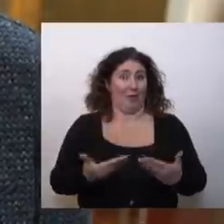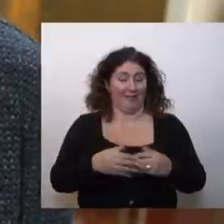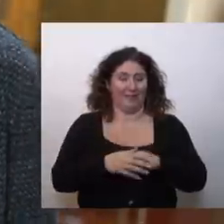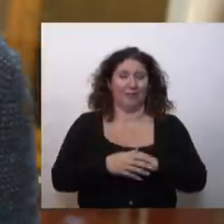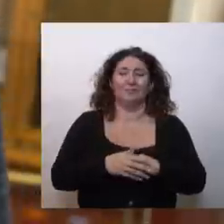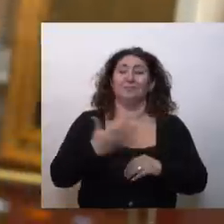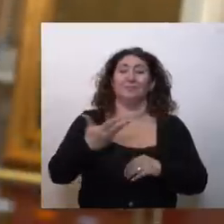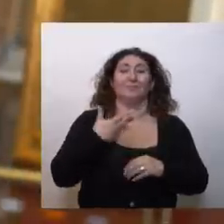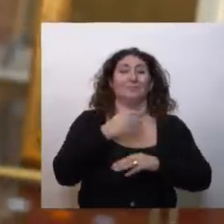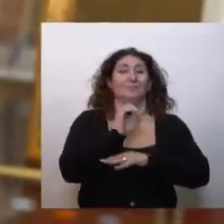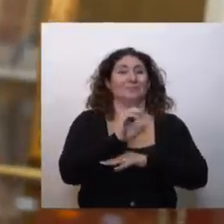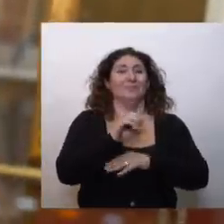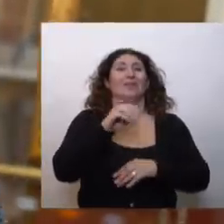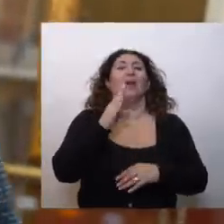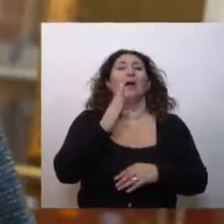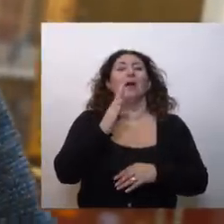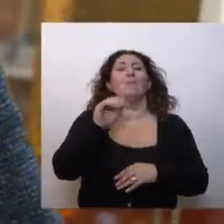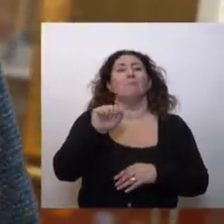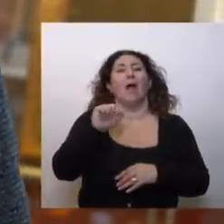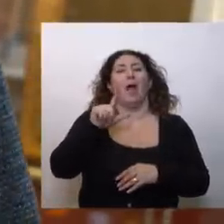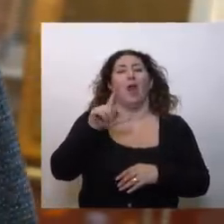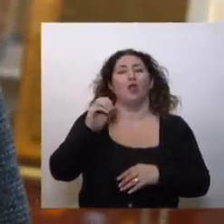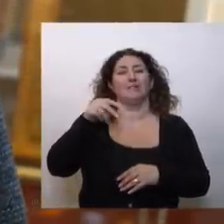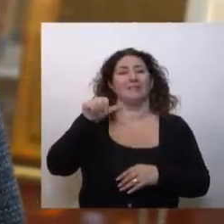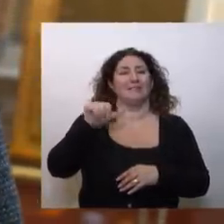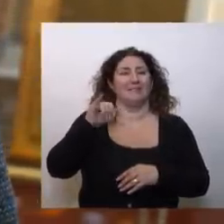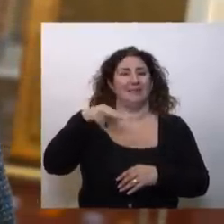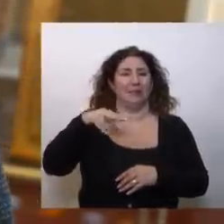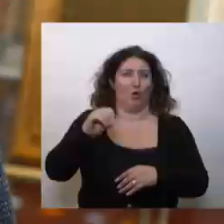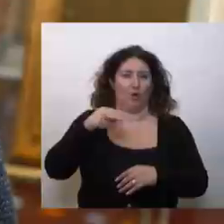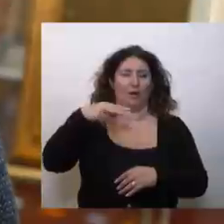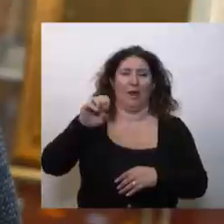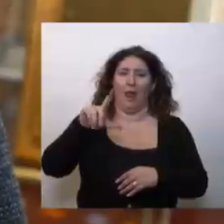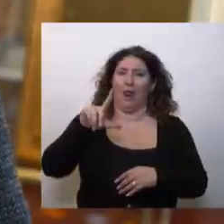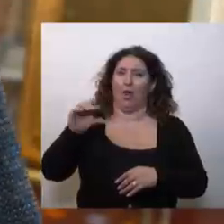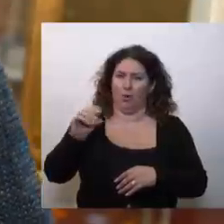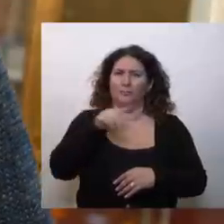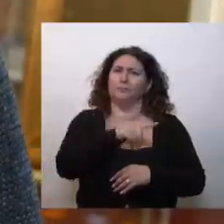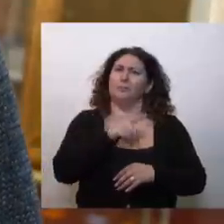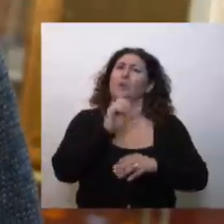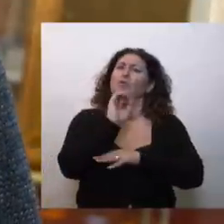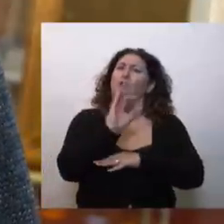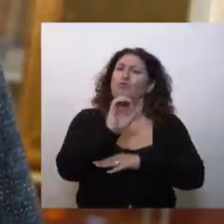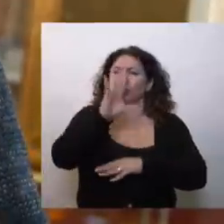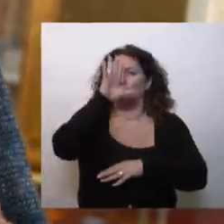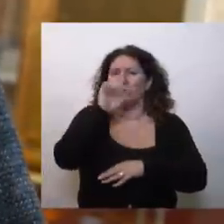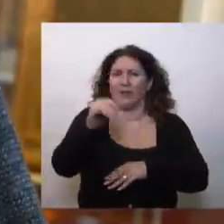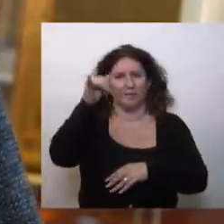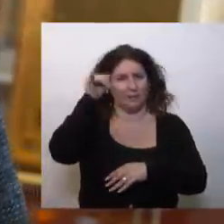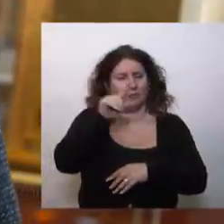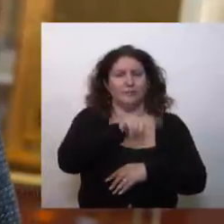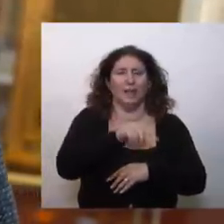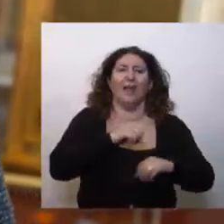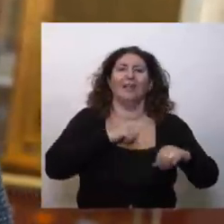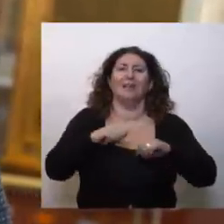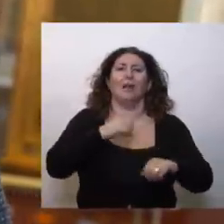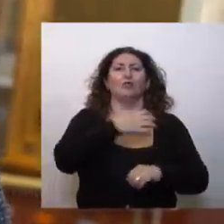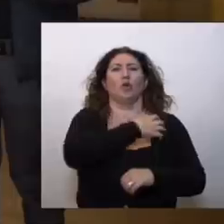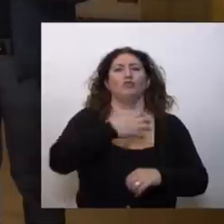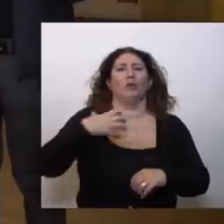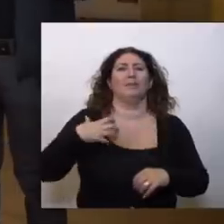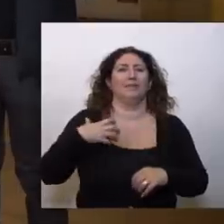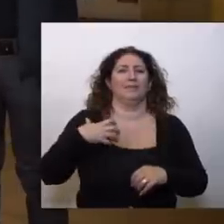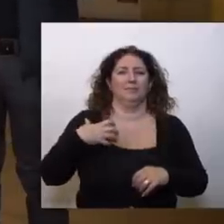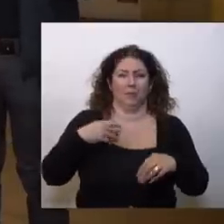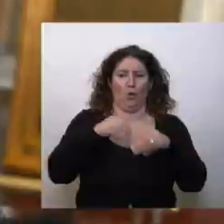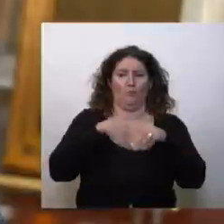il professor Nello Balossino, docente all'Università di Torino e direttore scientifico del Museo della